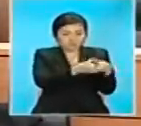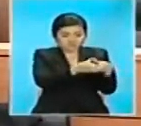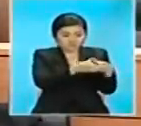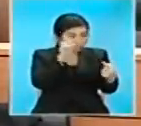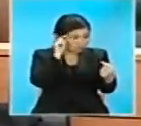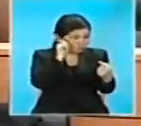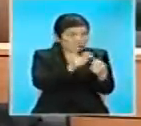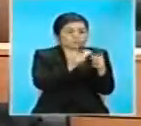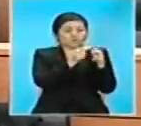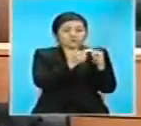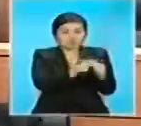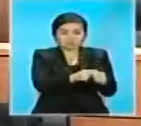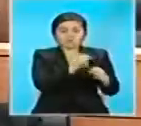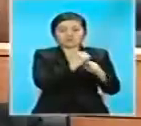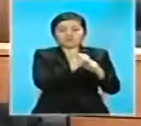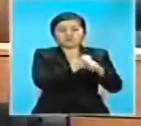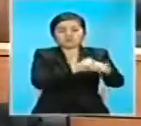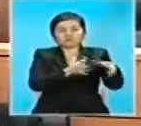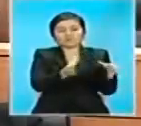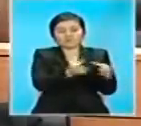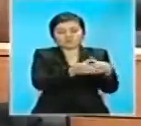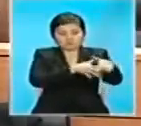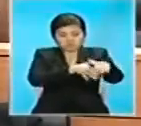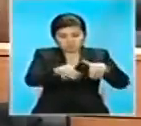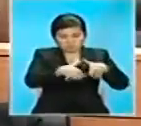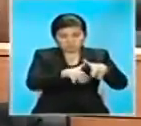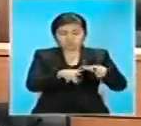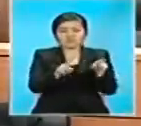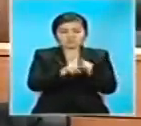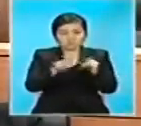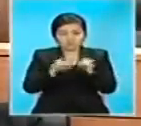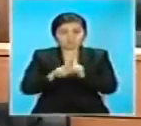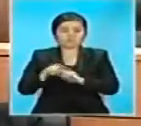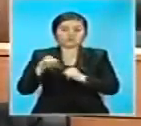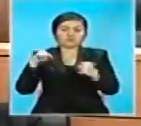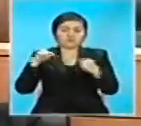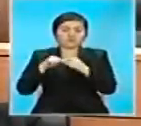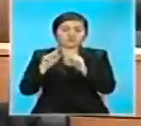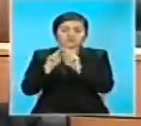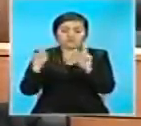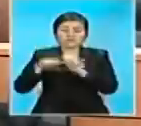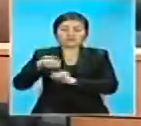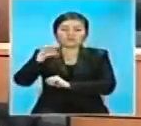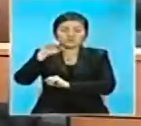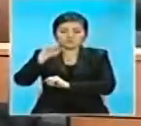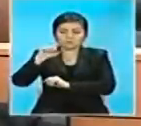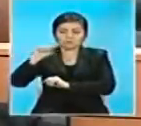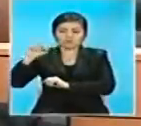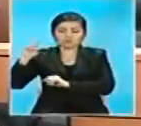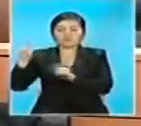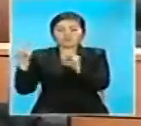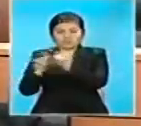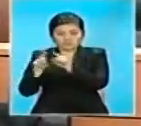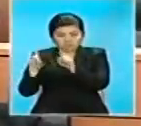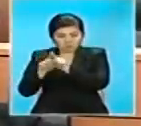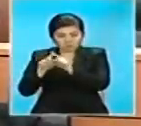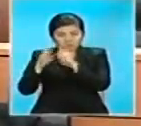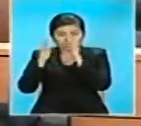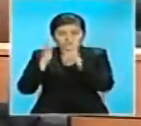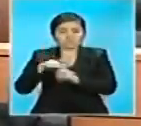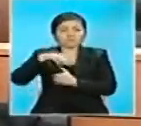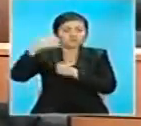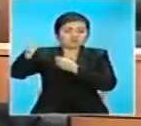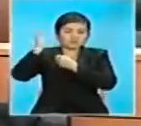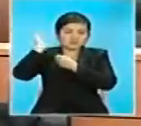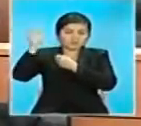นแน่นอนในการตั้งสสรก็เช่นกันเห็นหลายท่านเป็นห่วงเป็นใยก